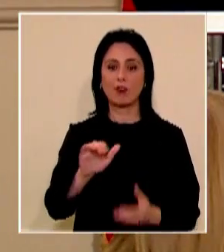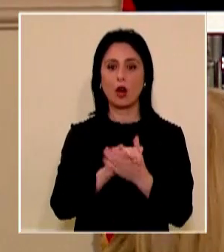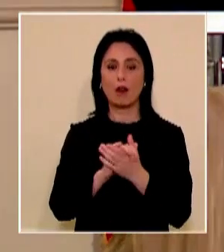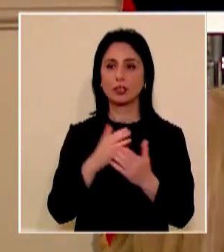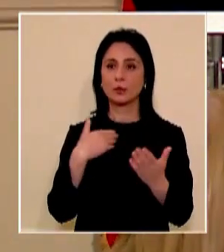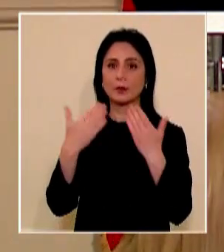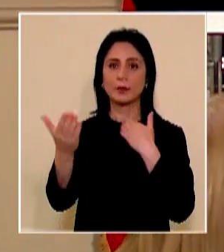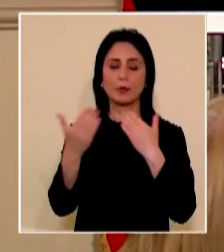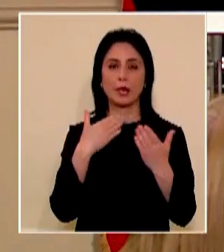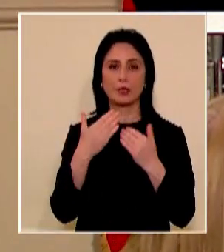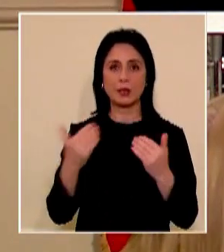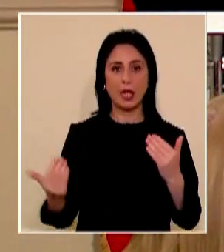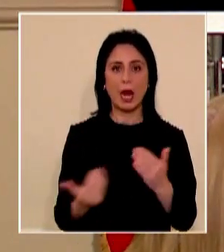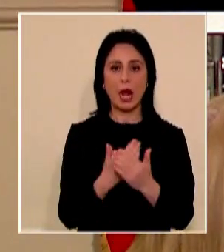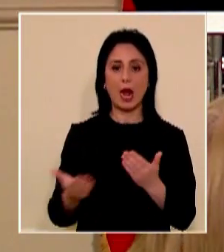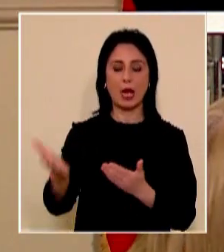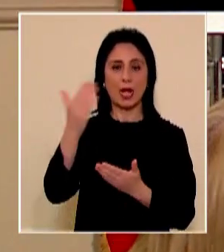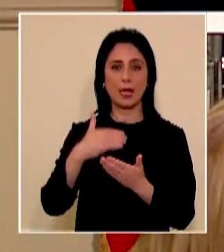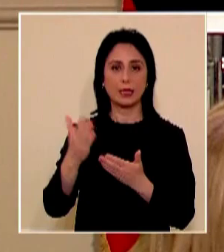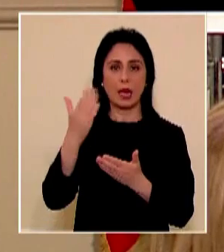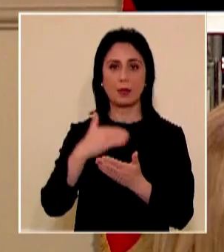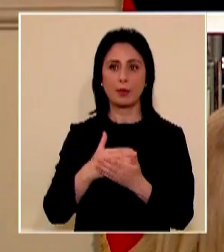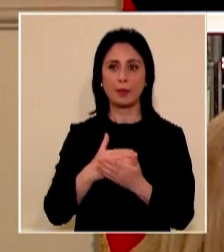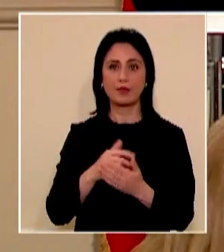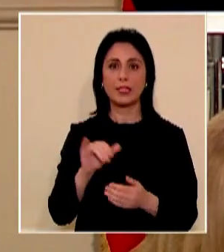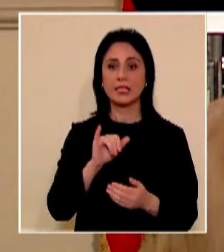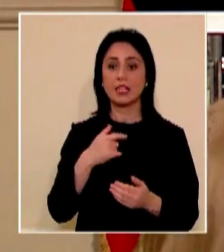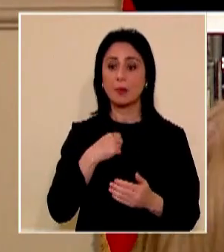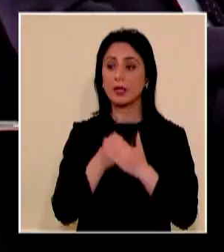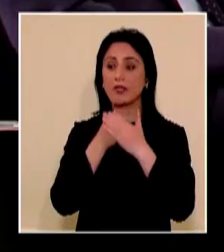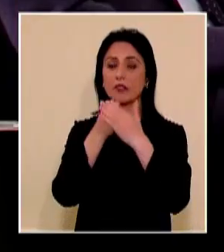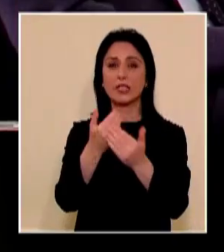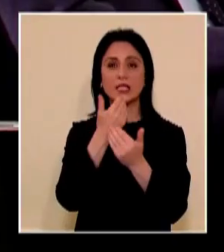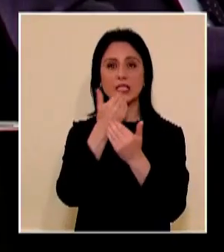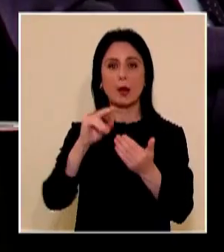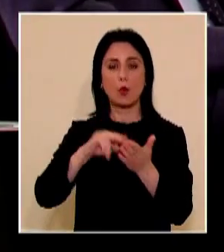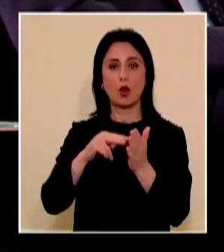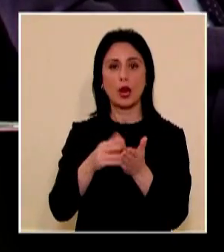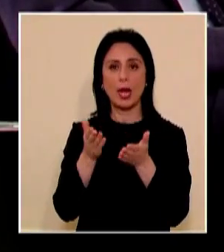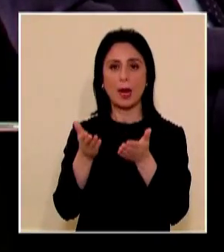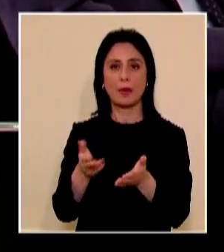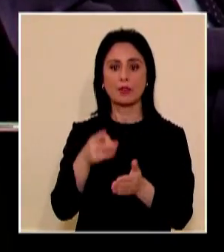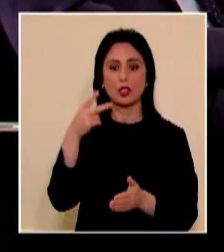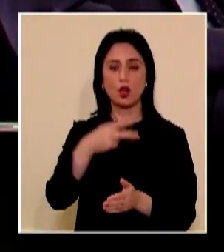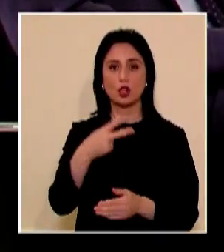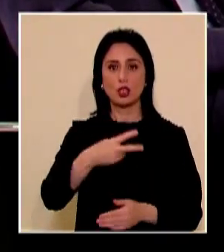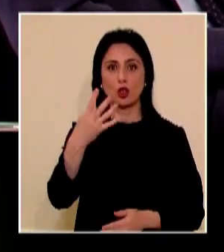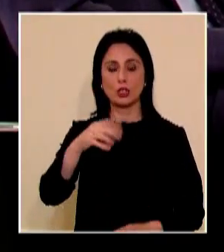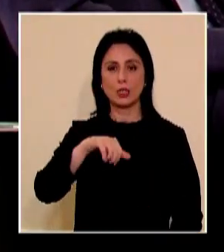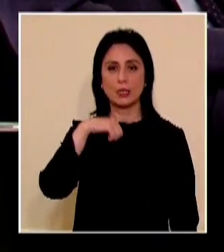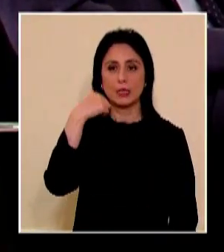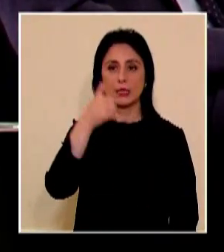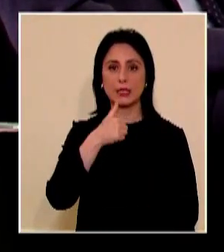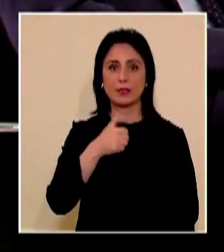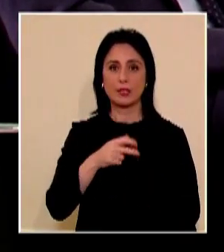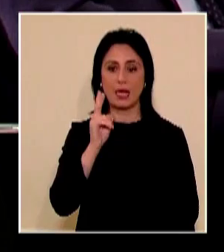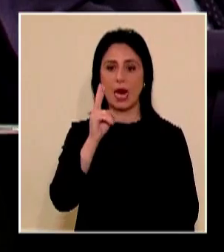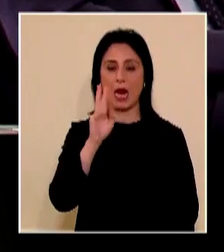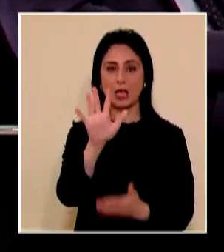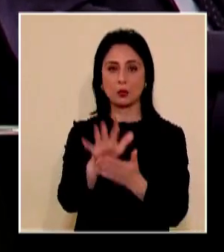პროტესტოვარშენა ზუნოვაში ახალი ეტაპები სანამ ჩვენ მივახცემ საბოლოო გეგმას 2020 abyśmy mogli